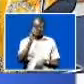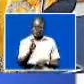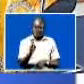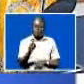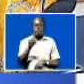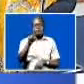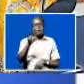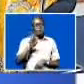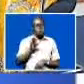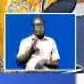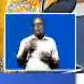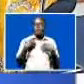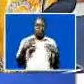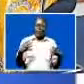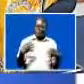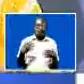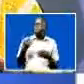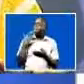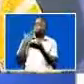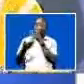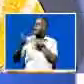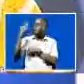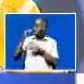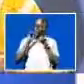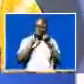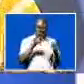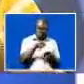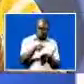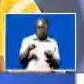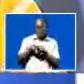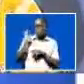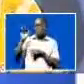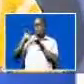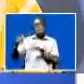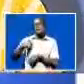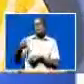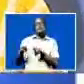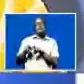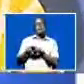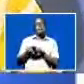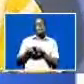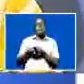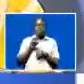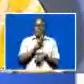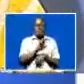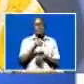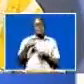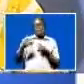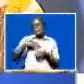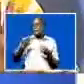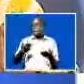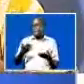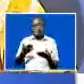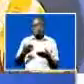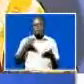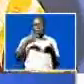alipata, mwambie Mungu asante maana umembariki yule, na mimi nibariki na changu sikile cha yule. Naam. Na